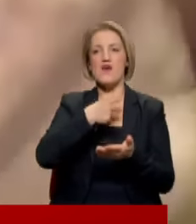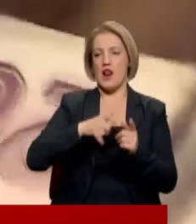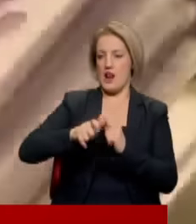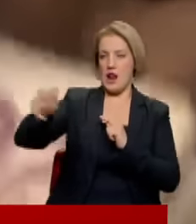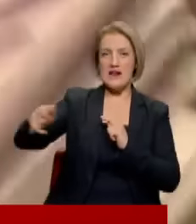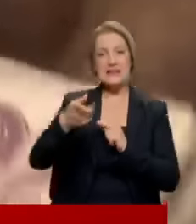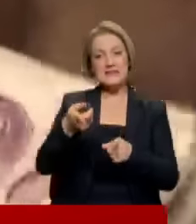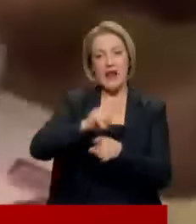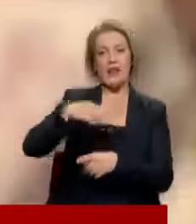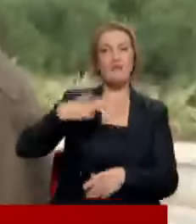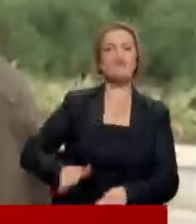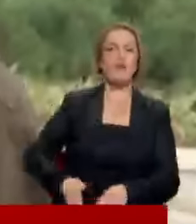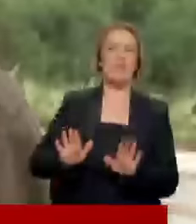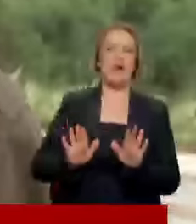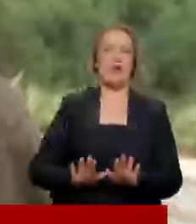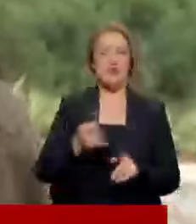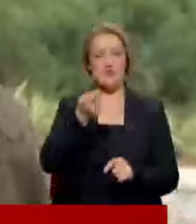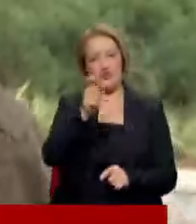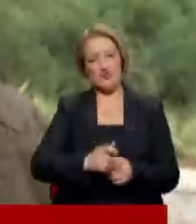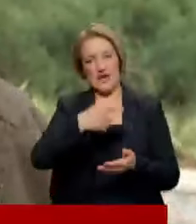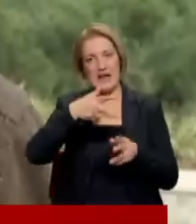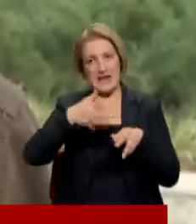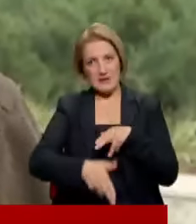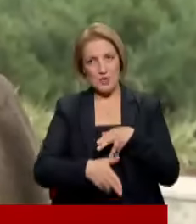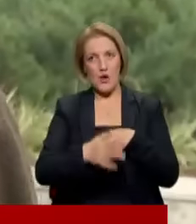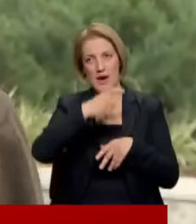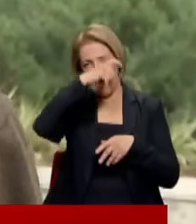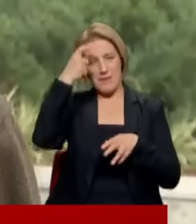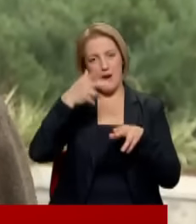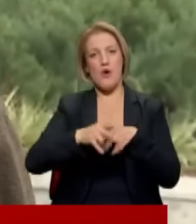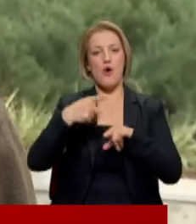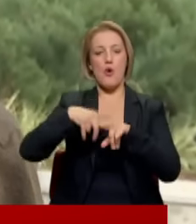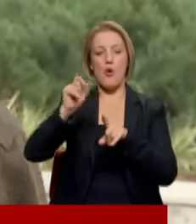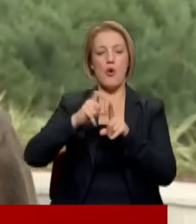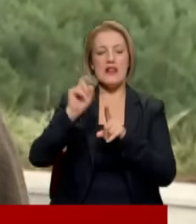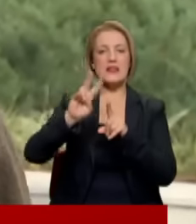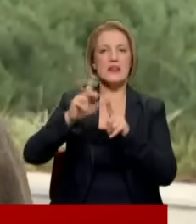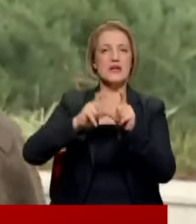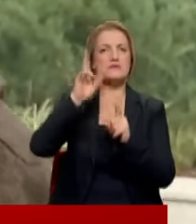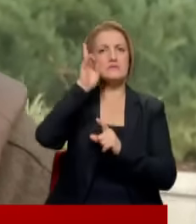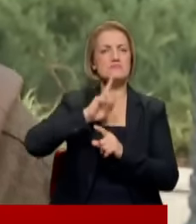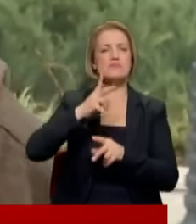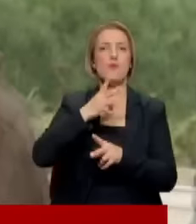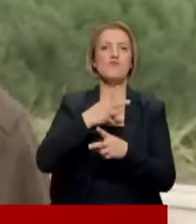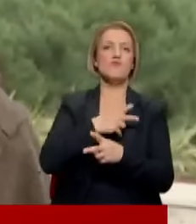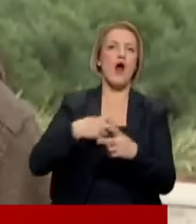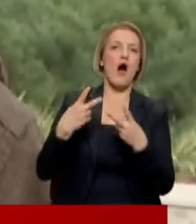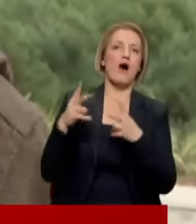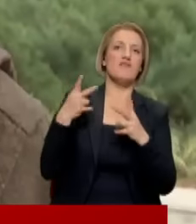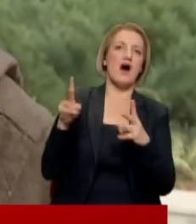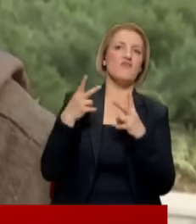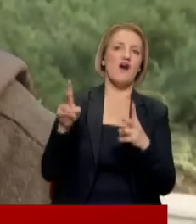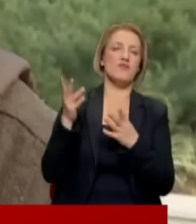yerine ceplerinde kalacak işçiden kesiliyor emekçiden kesiliyor Ama holdinglerden zenginlerden vergi oluyor Bir